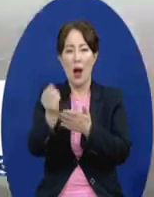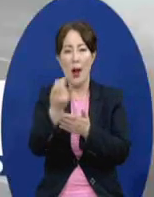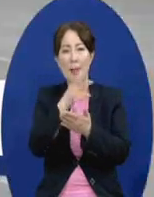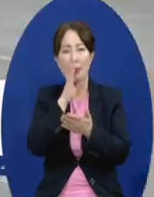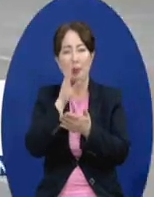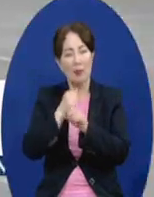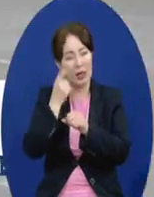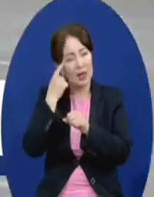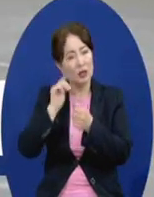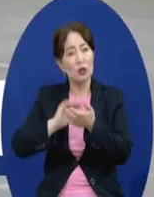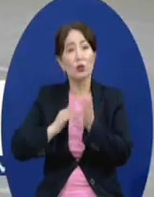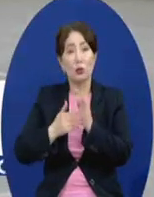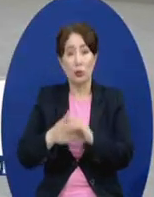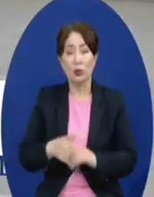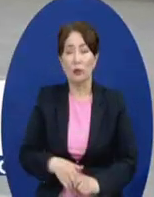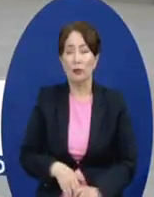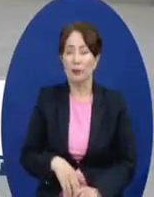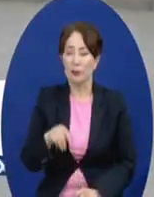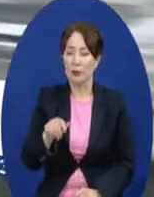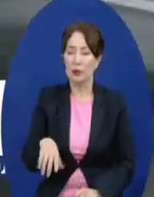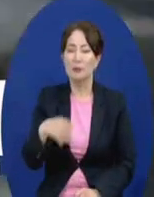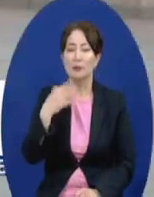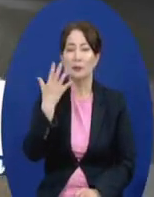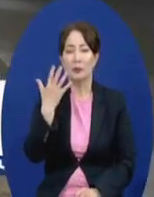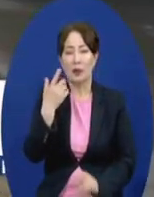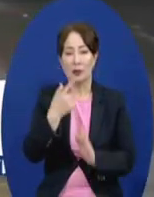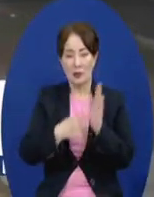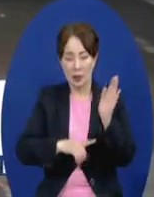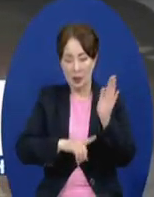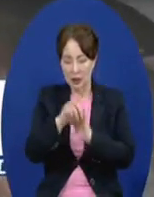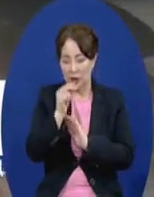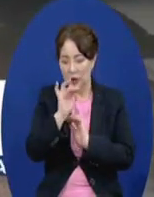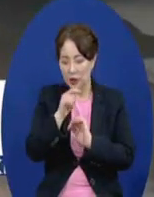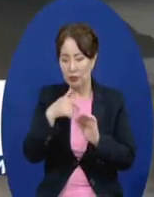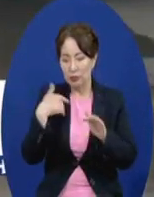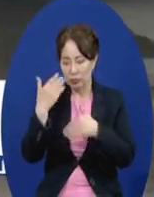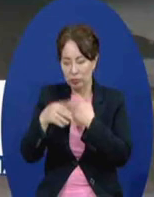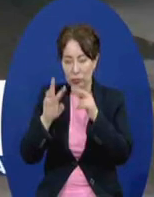ажиллаж төлөгдөв. Энэ сараас эхэлсэн чигшүүлэлт 9-р сарыг дуустал